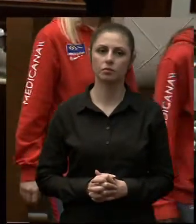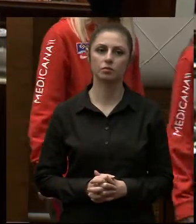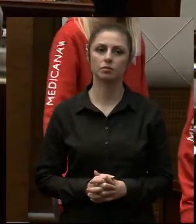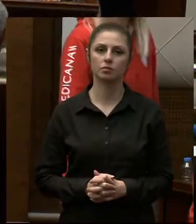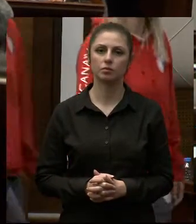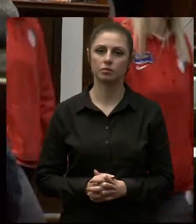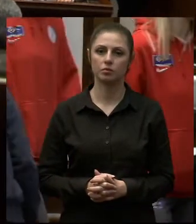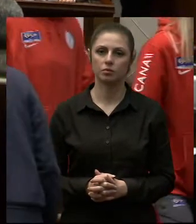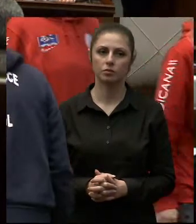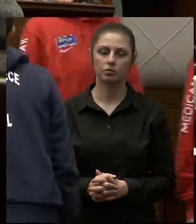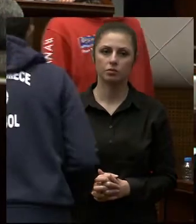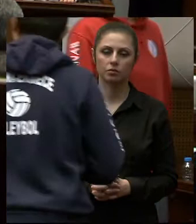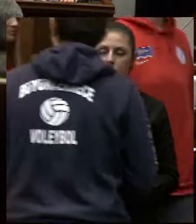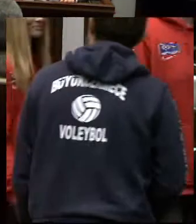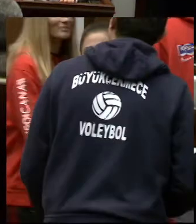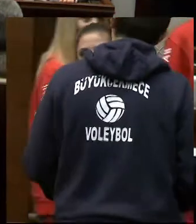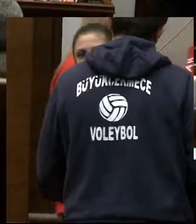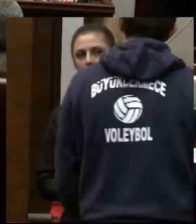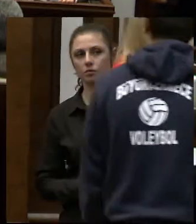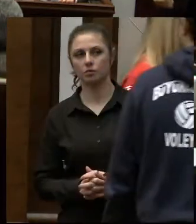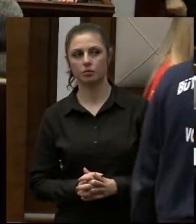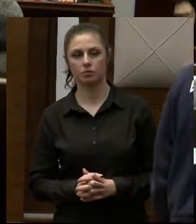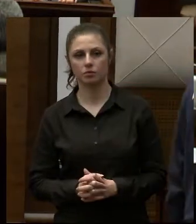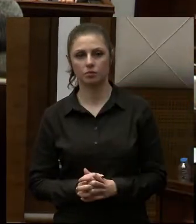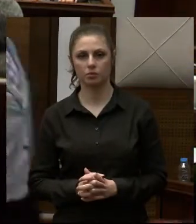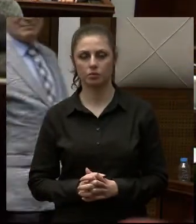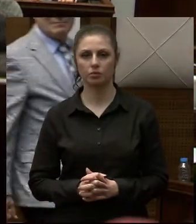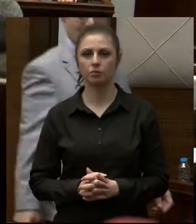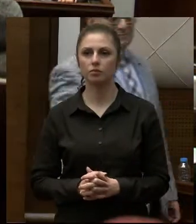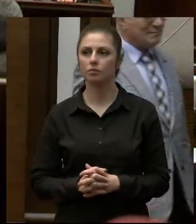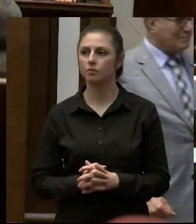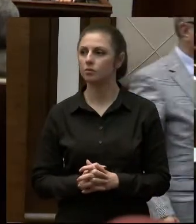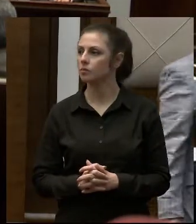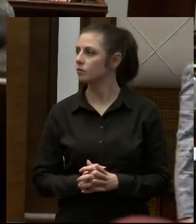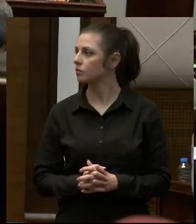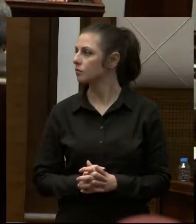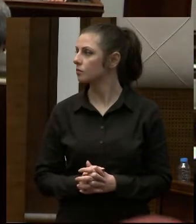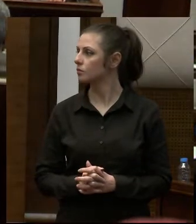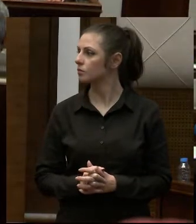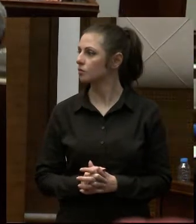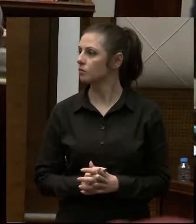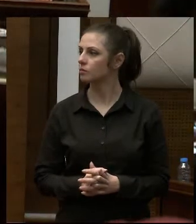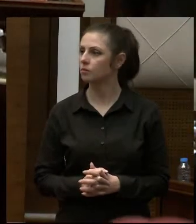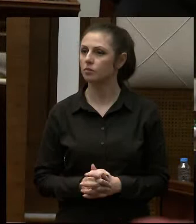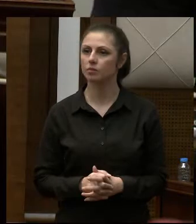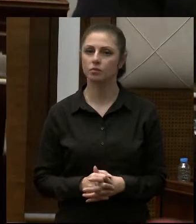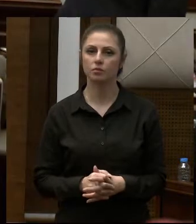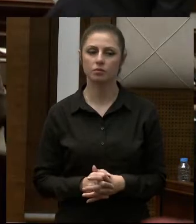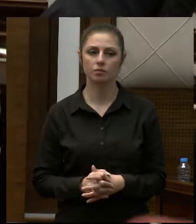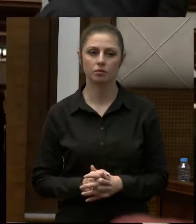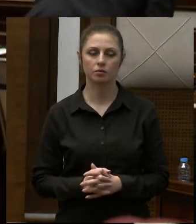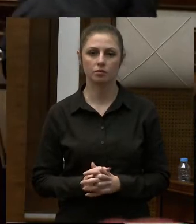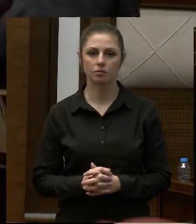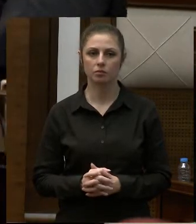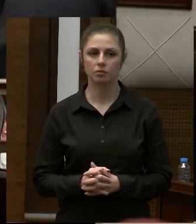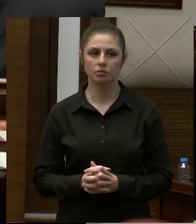Yabancı geldi zaten öyle. Sayın Başkanım, ampute milli takım futbolcumuz Murat Çeşme'de oturuyor. Onu da bir dahaki sefere unutmazsak,